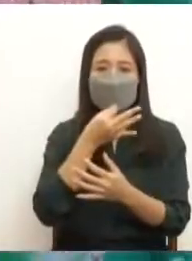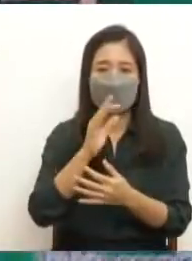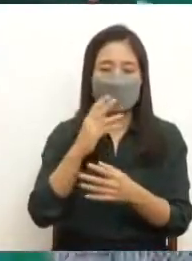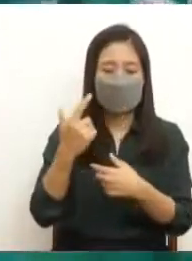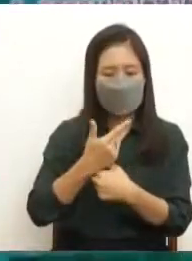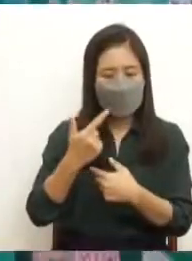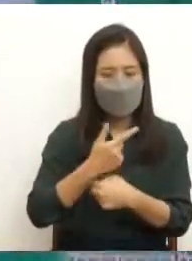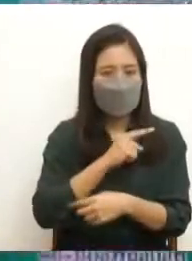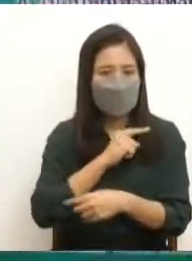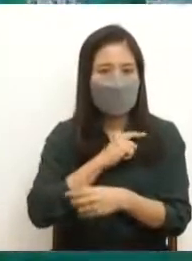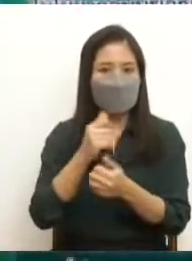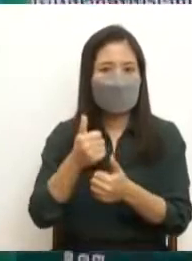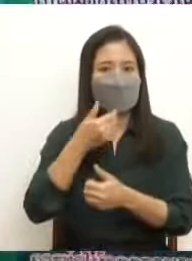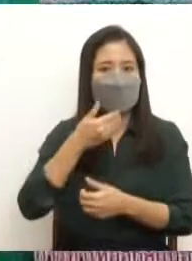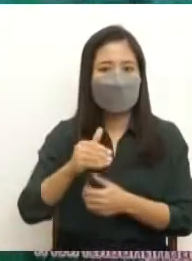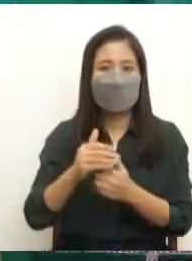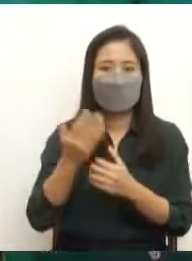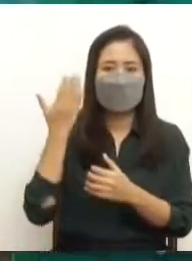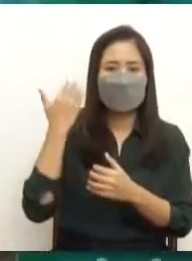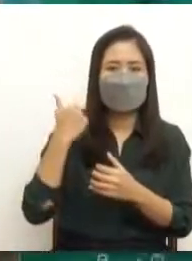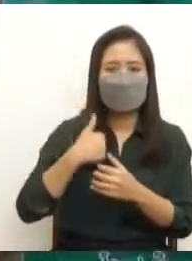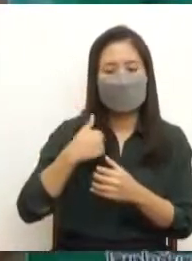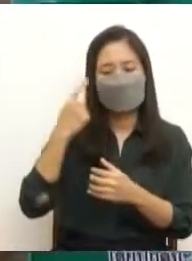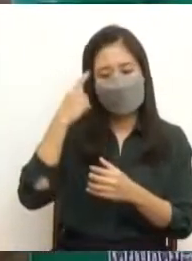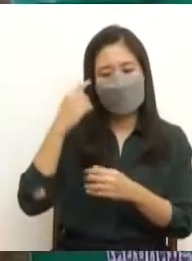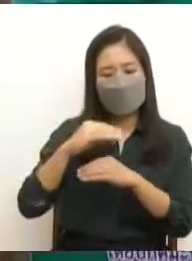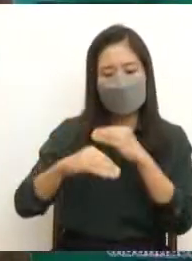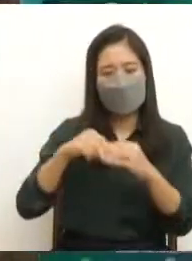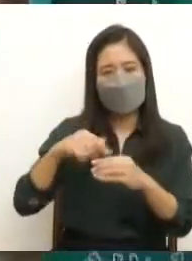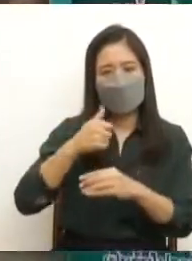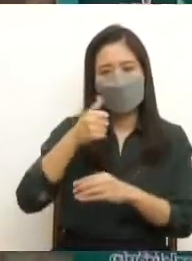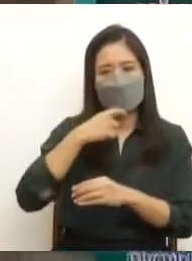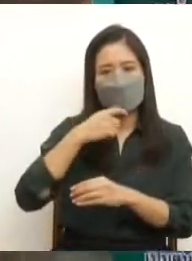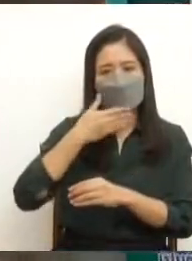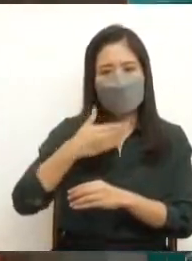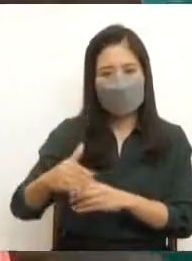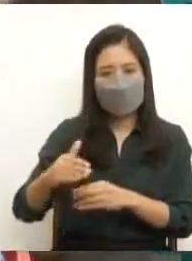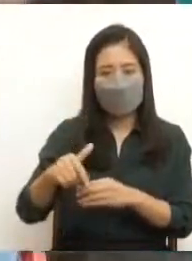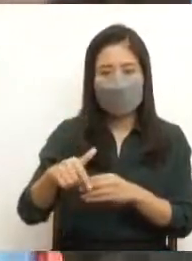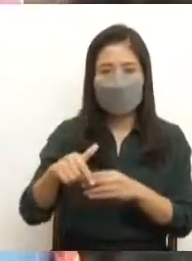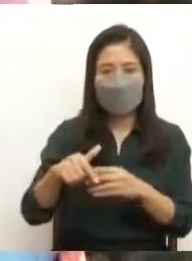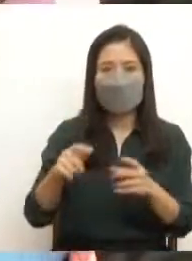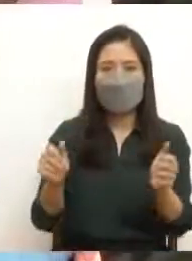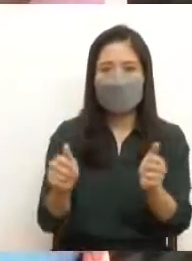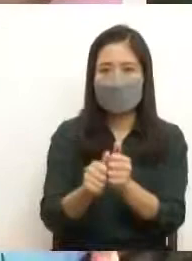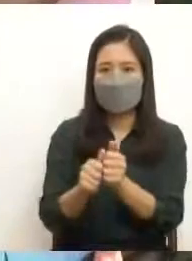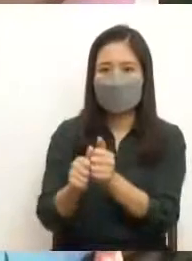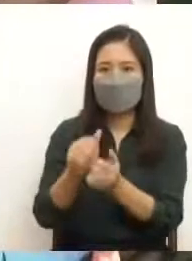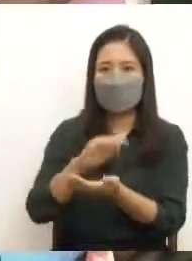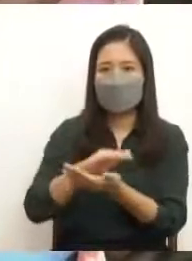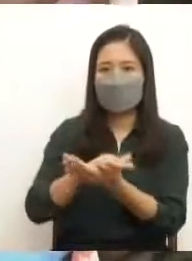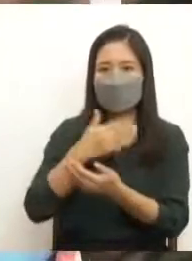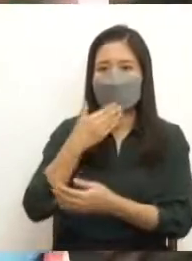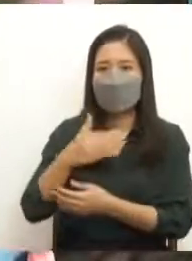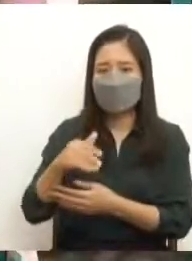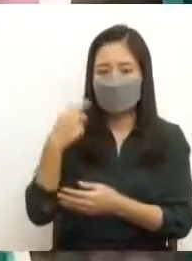อดและผมเองขอให้โครงการนี้อยู่ตลอดไปอย่าเพิ่มเติมสิ่งต่างๆให้ดีขึ้นมาเรื่อยๆมันจะเป็นประโย